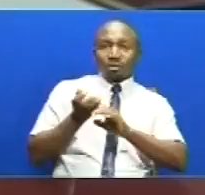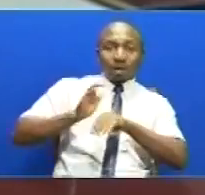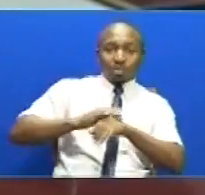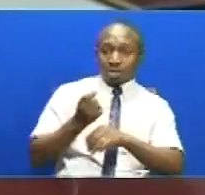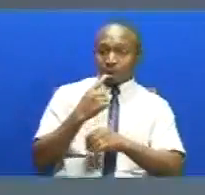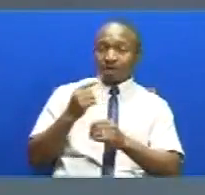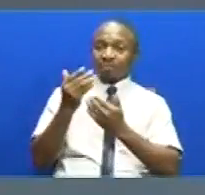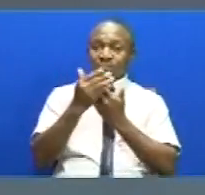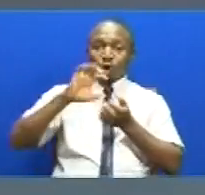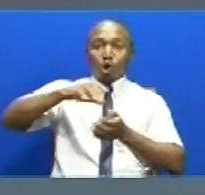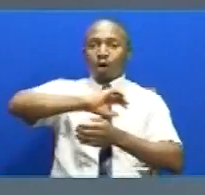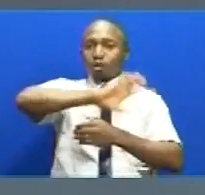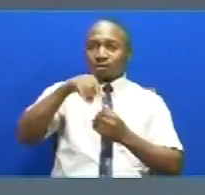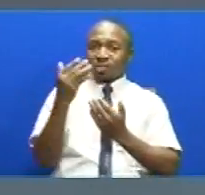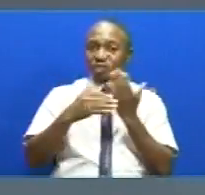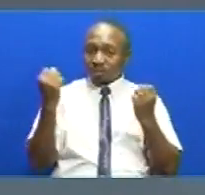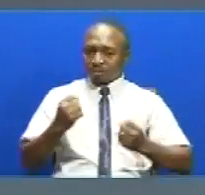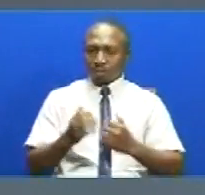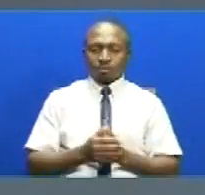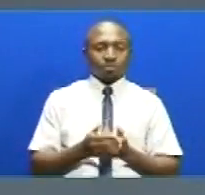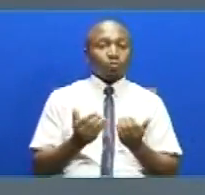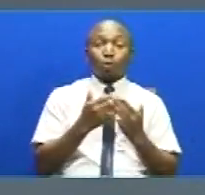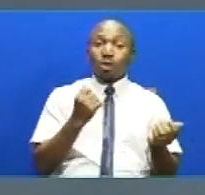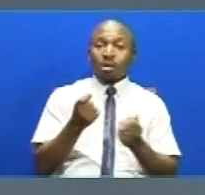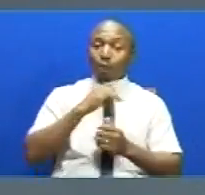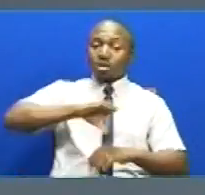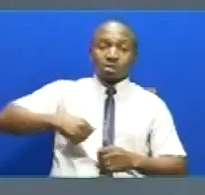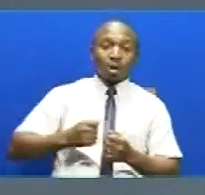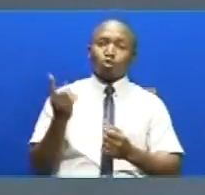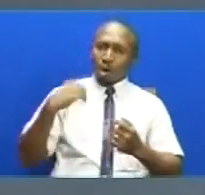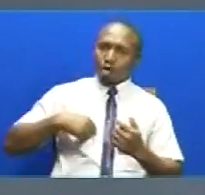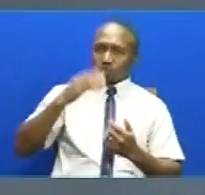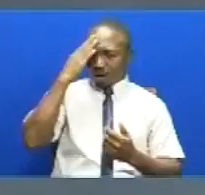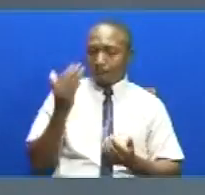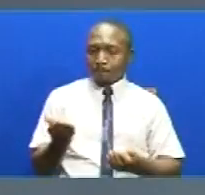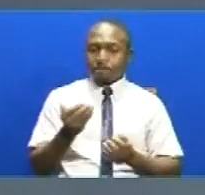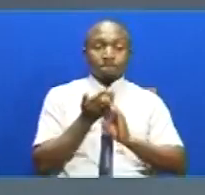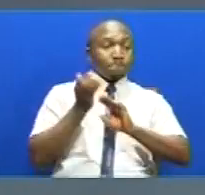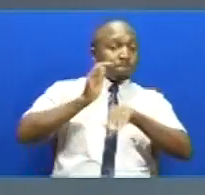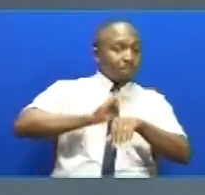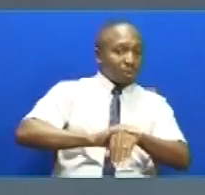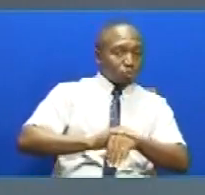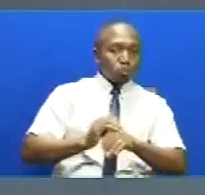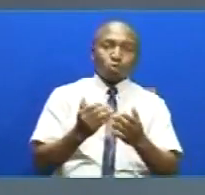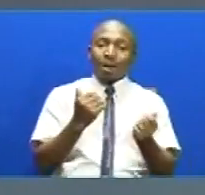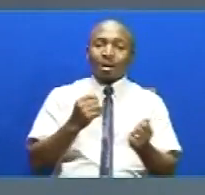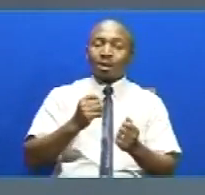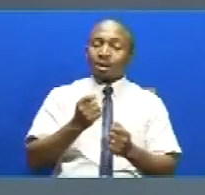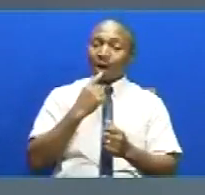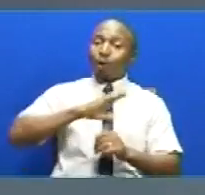kote nchini. Majibu ya kwa nini dawa zinaibwa tunayo. Mbinu za kwa nini dawa zinaibwa